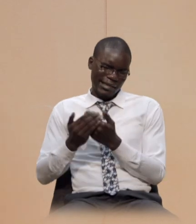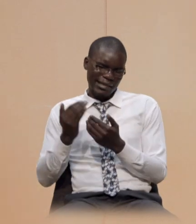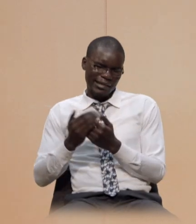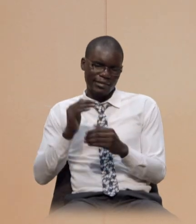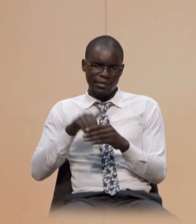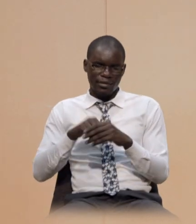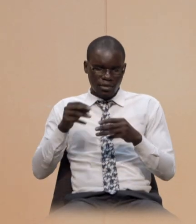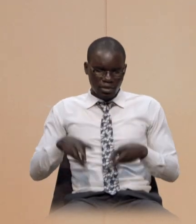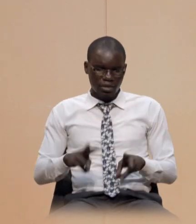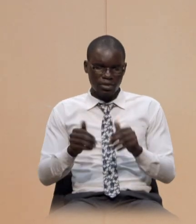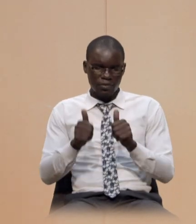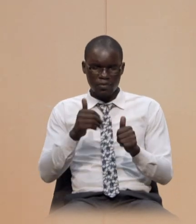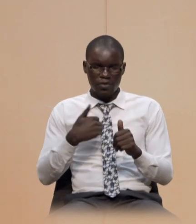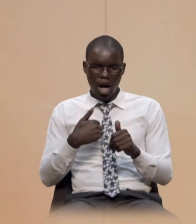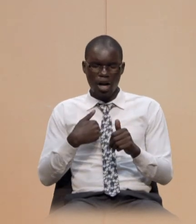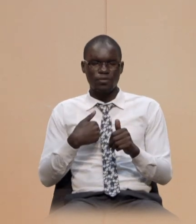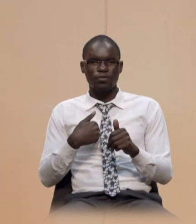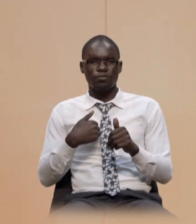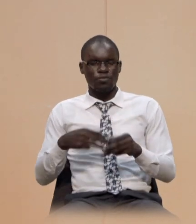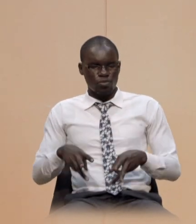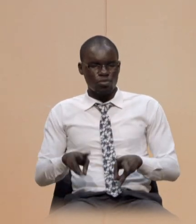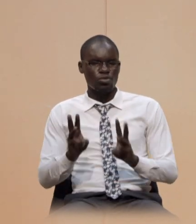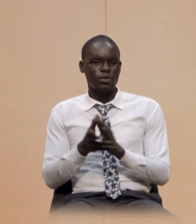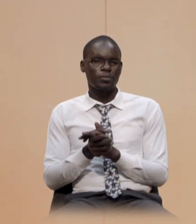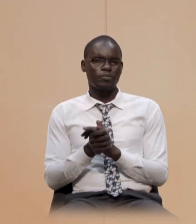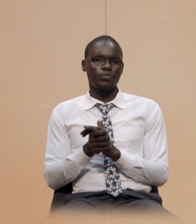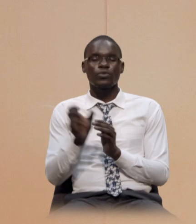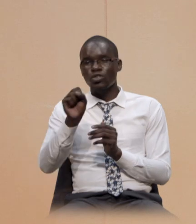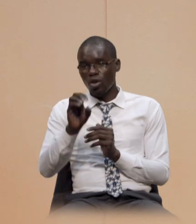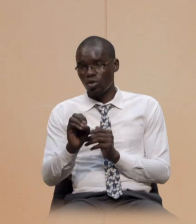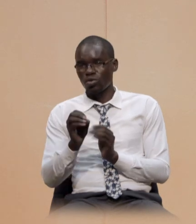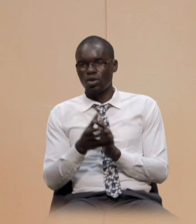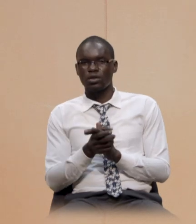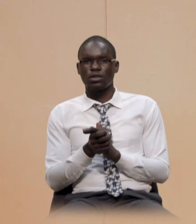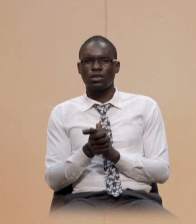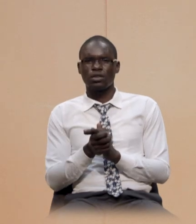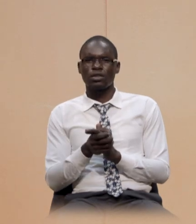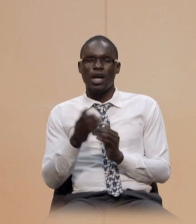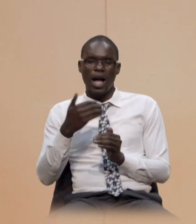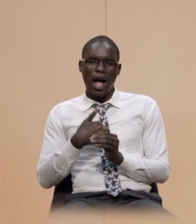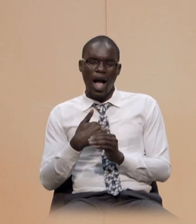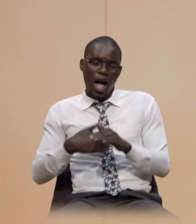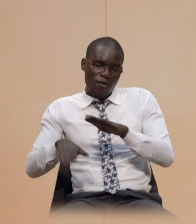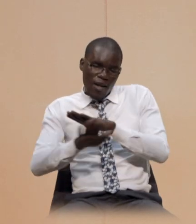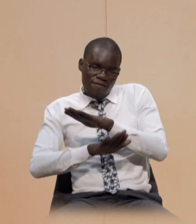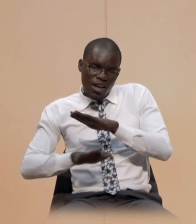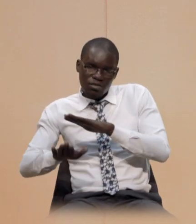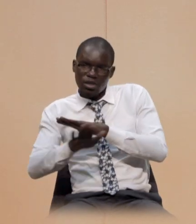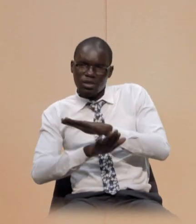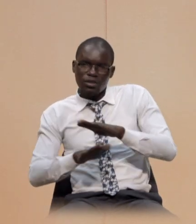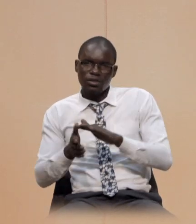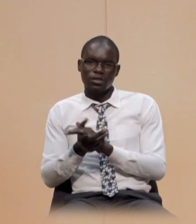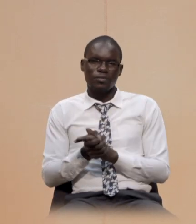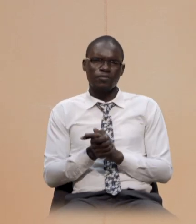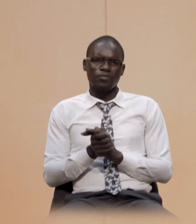njia ambao wako na nafasi. Na kwa hivyo, pia uwe na misingi, ile